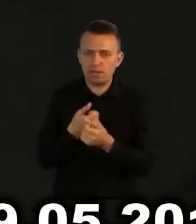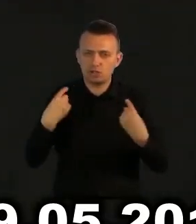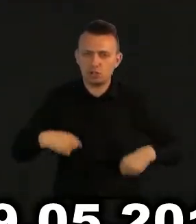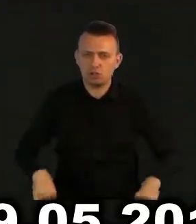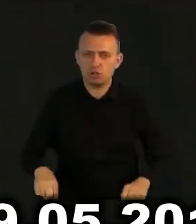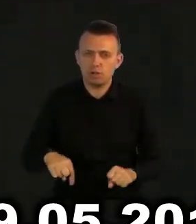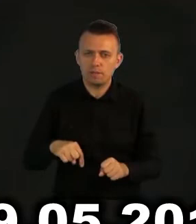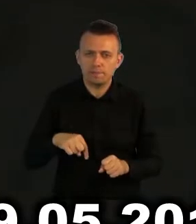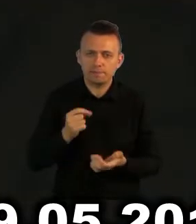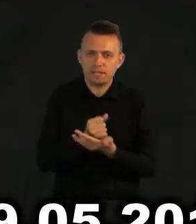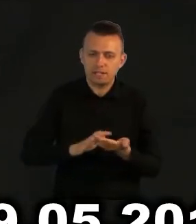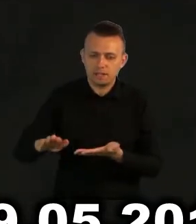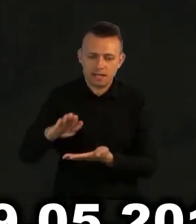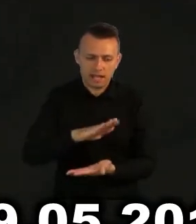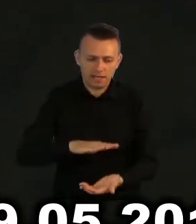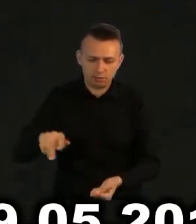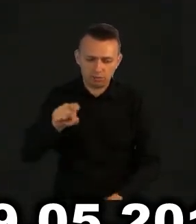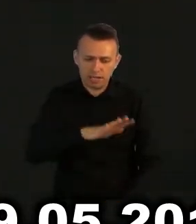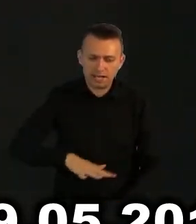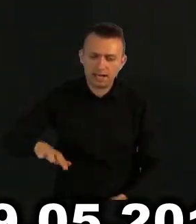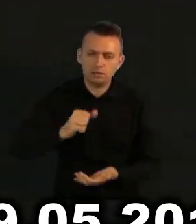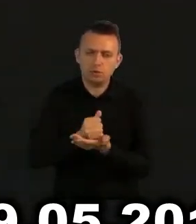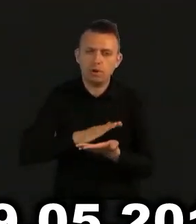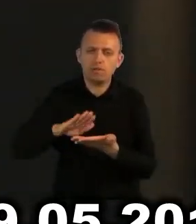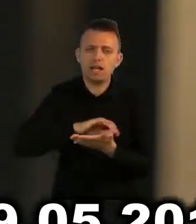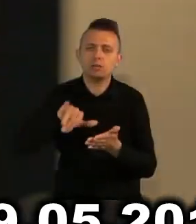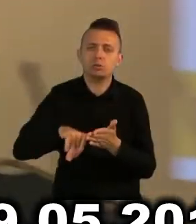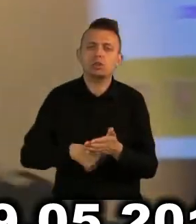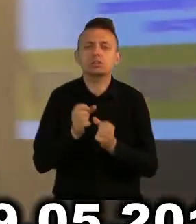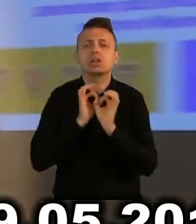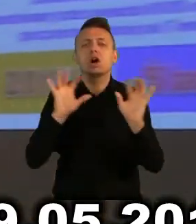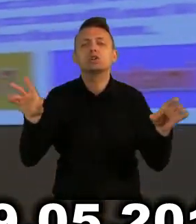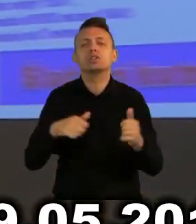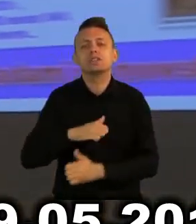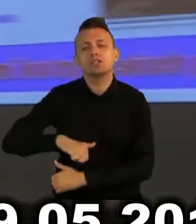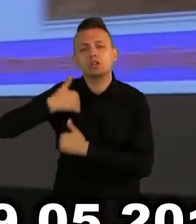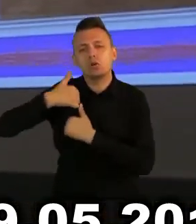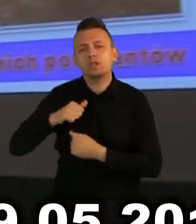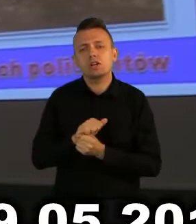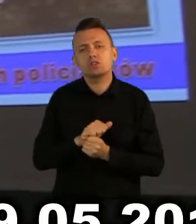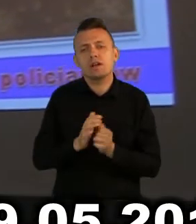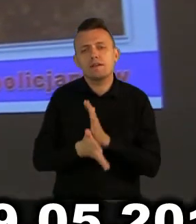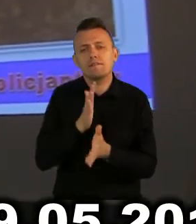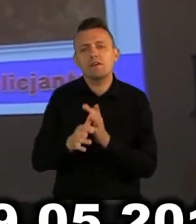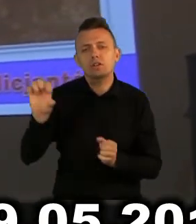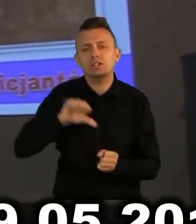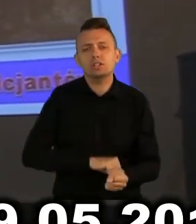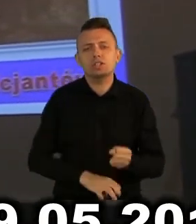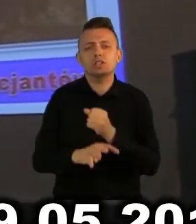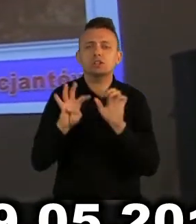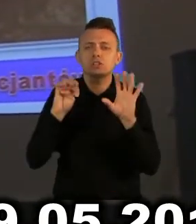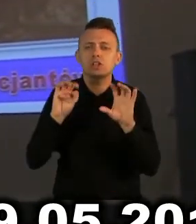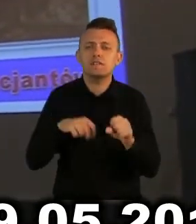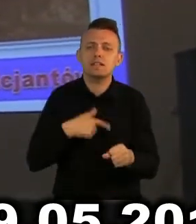Pierwsi z nich tutaj z terenu powiatu kutnowskiego to oczywiście żołnierze wojny 1920